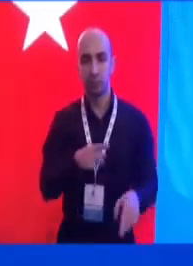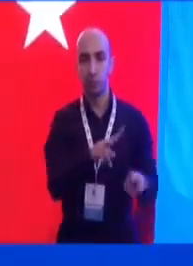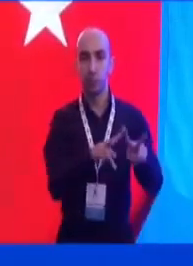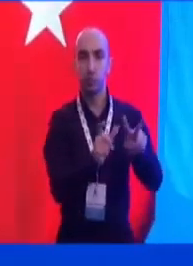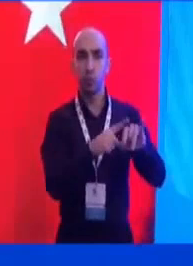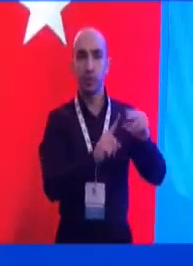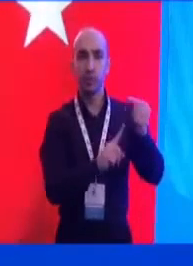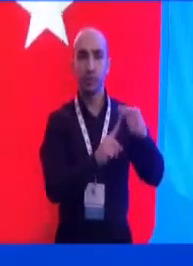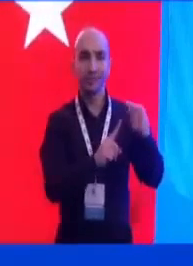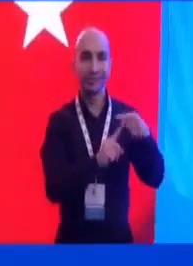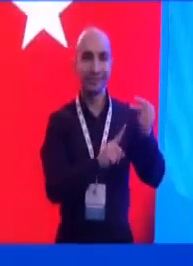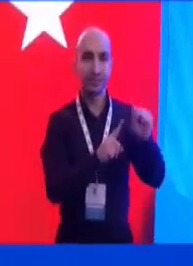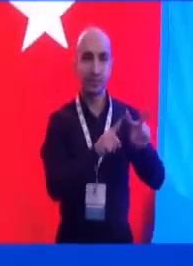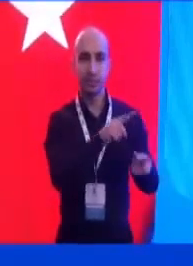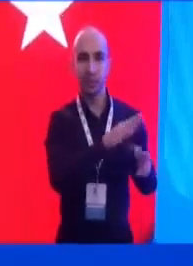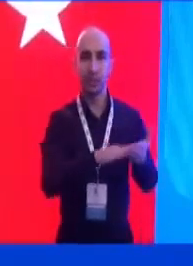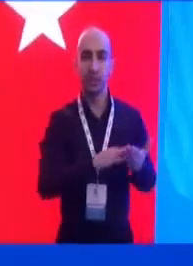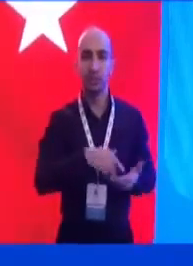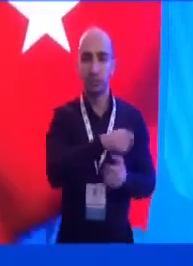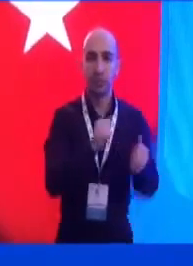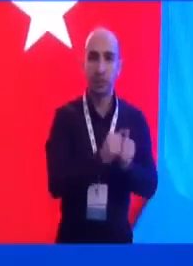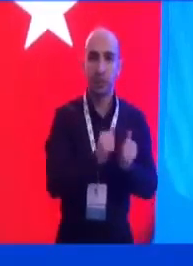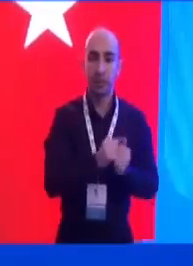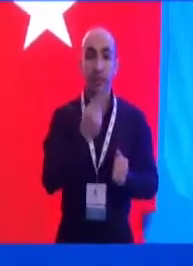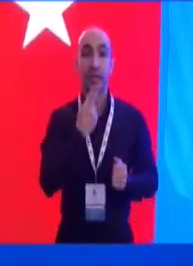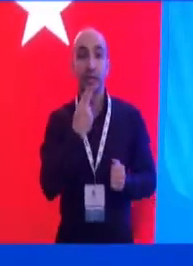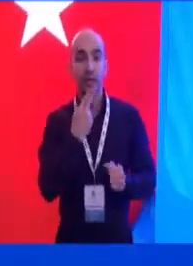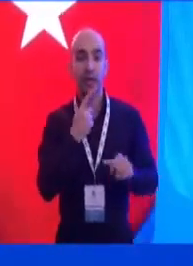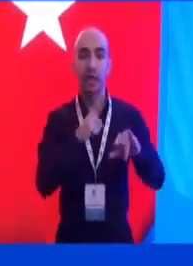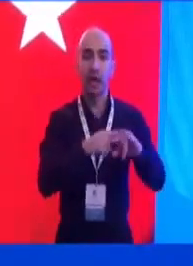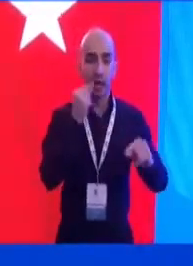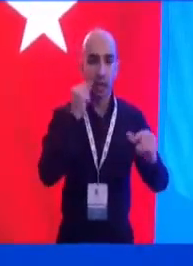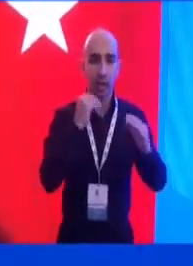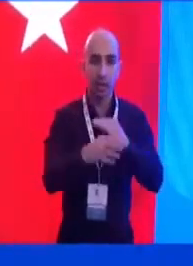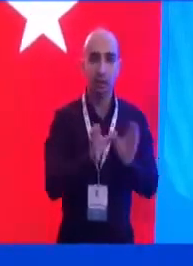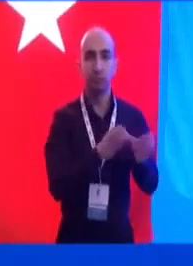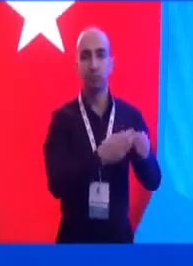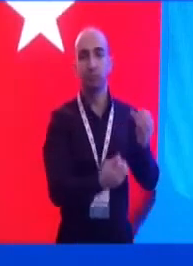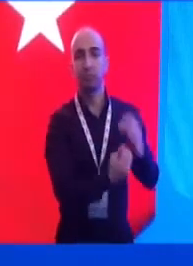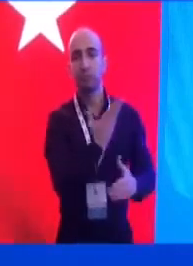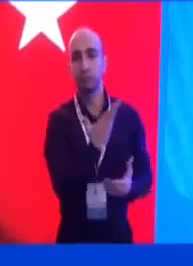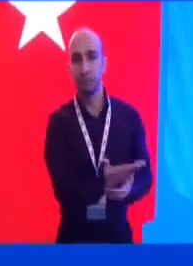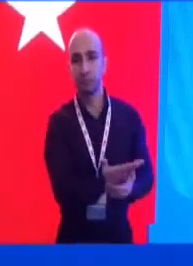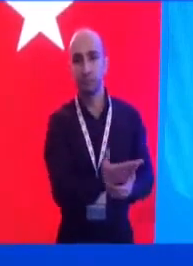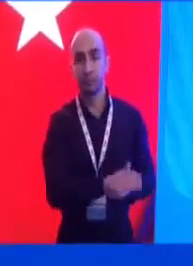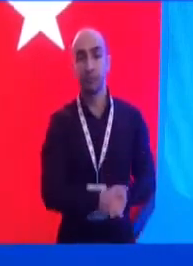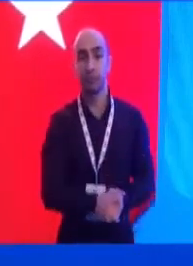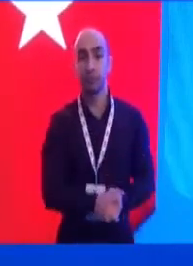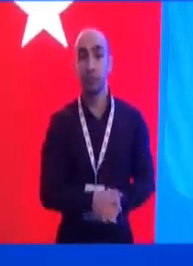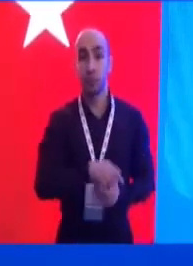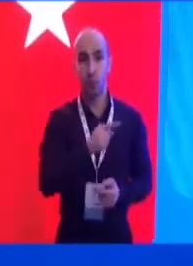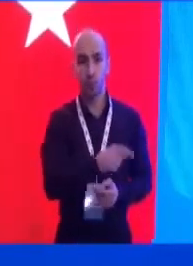arkadaşları Kadınlar Şurası'nda Kadınlar Halk Fırkası'nı kurmaya karar vermişti. Her ne kadar o